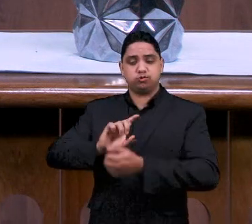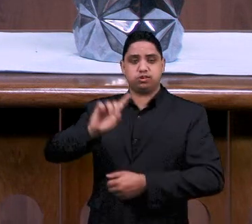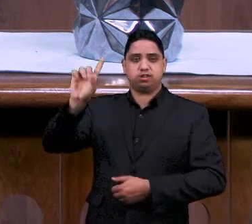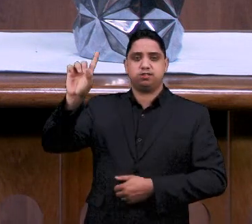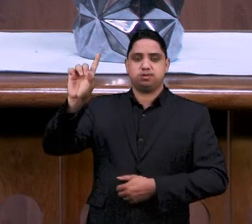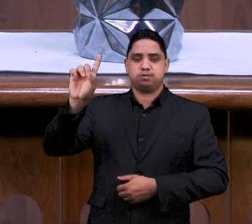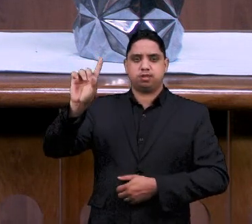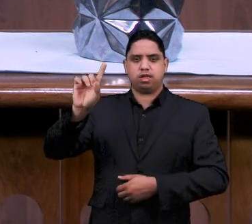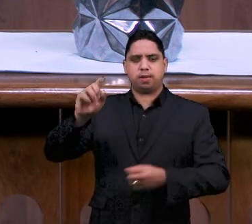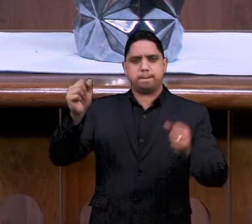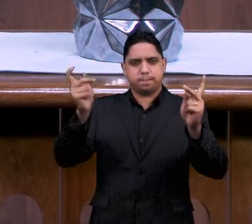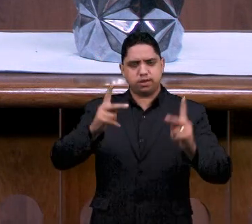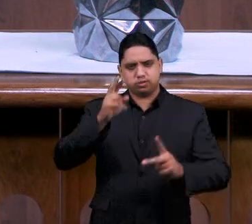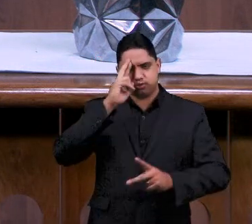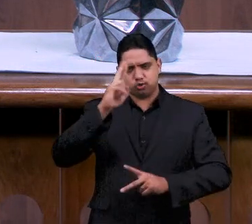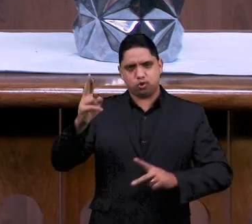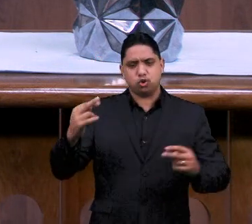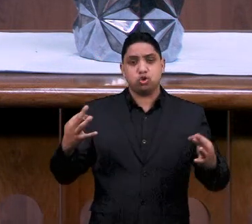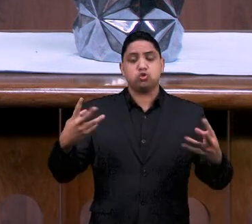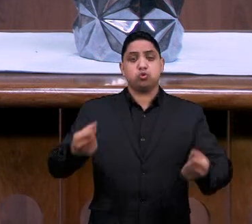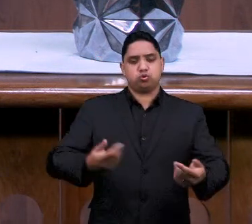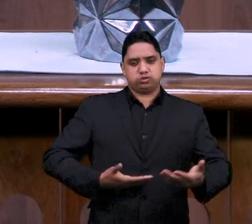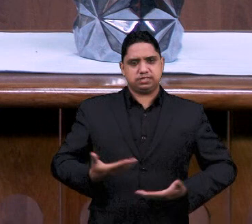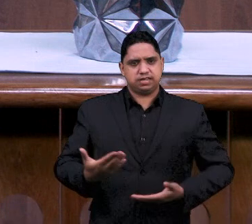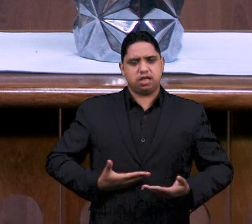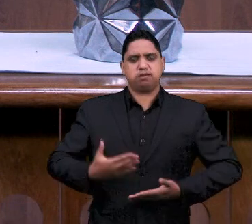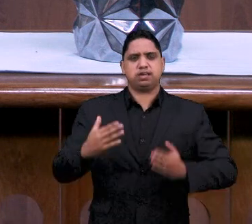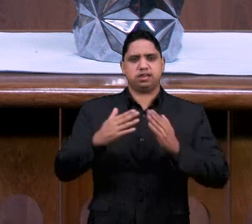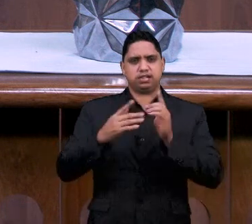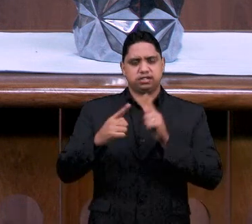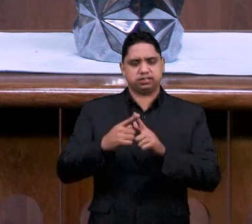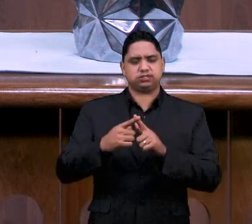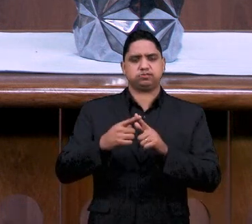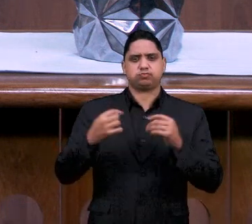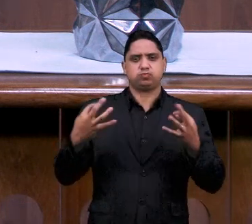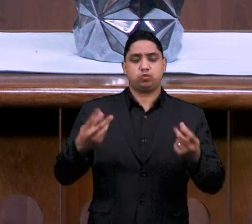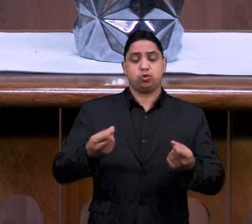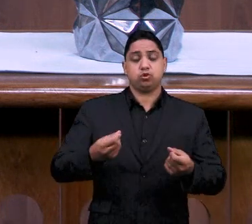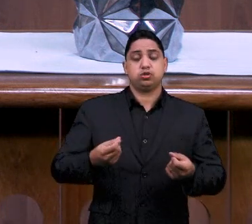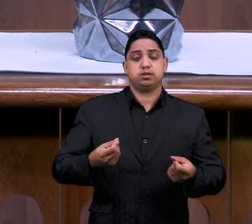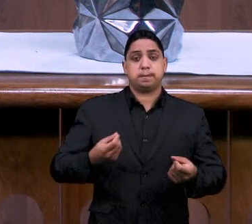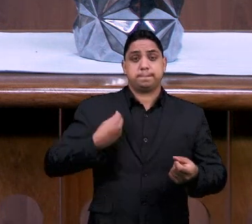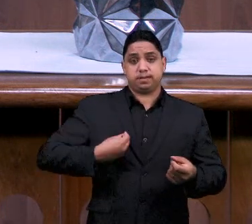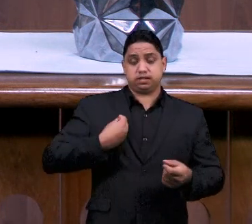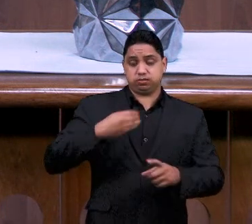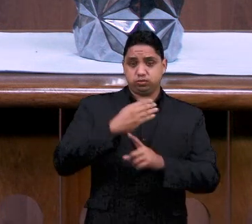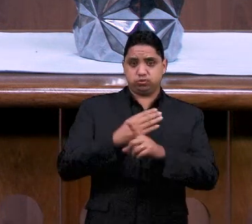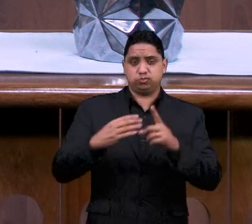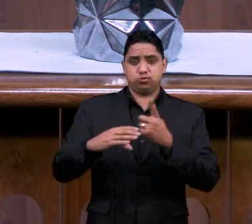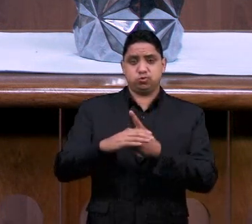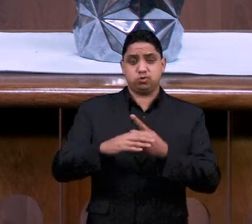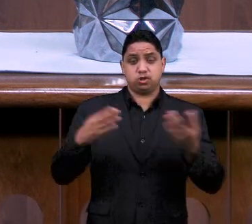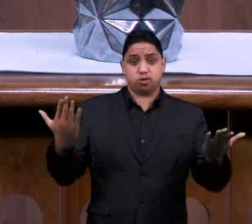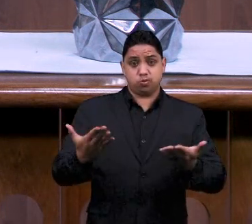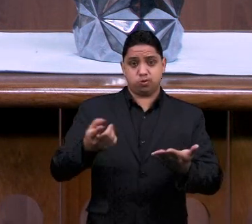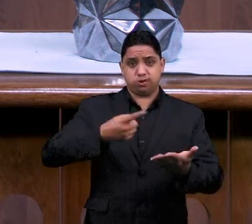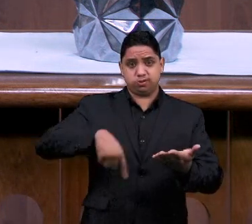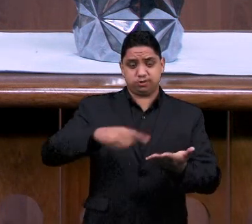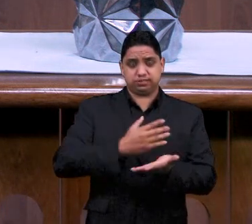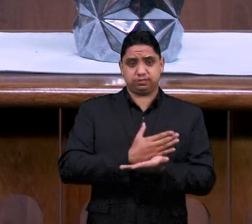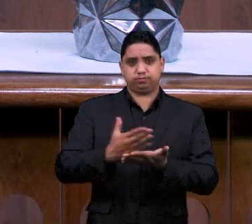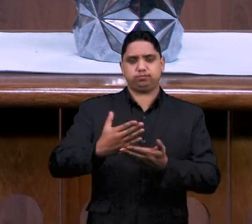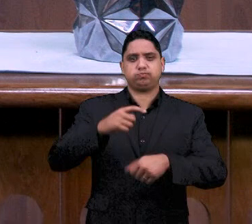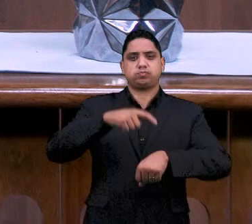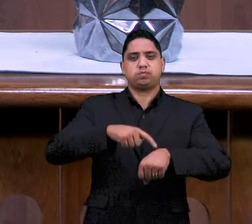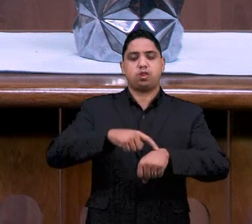veux saluer dans la paix du Seigneur Jésus, vous tous, toute l'Église qui participe de ce culte. Et nous allons commencer à